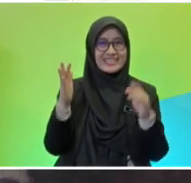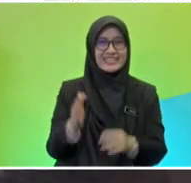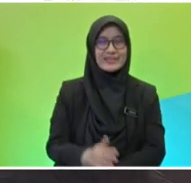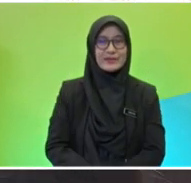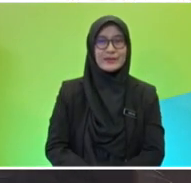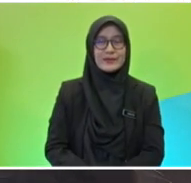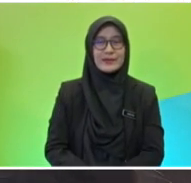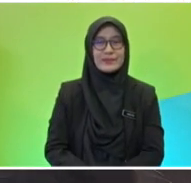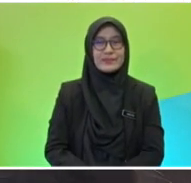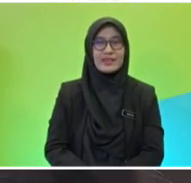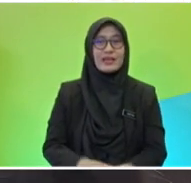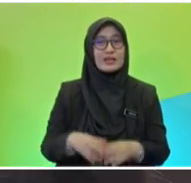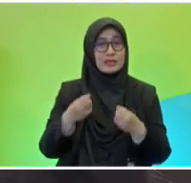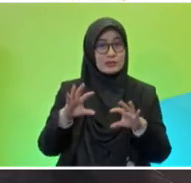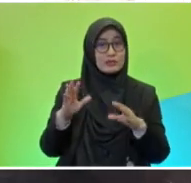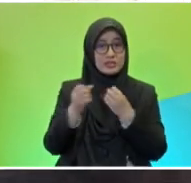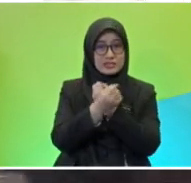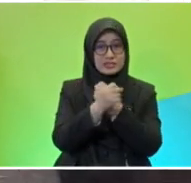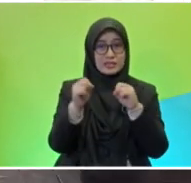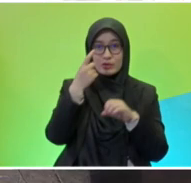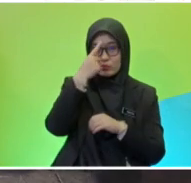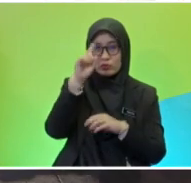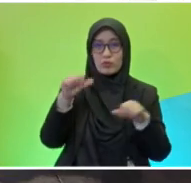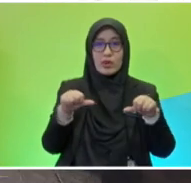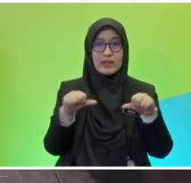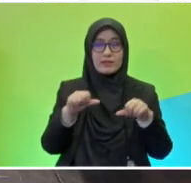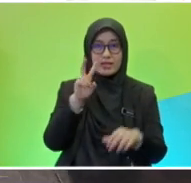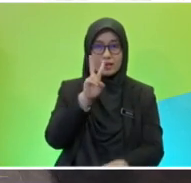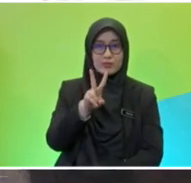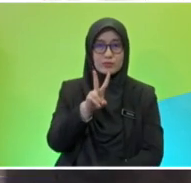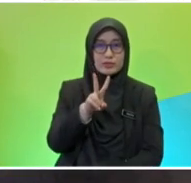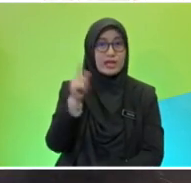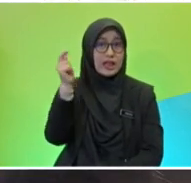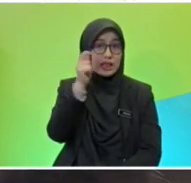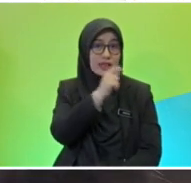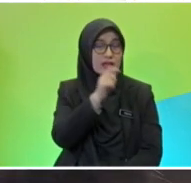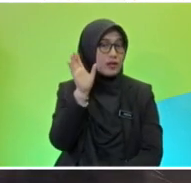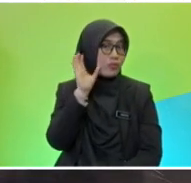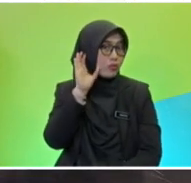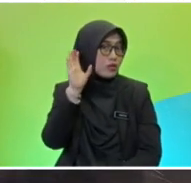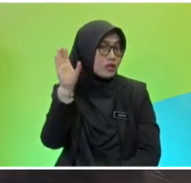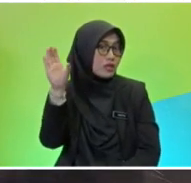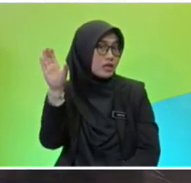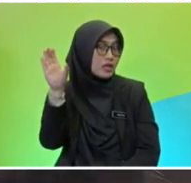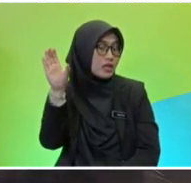bersedia untuk aktiviti yang kedua? Kita teka bunyi haiwan lagi. Okey. Mari.